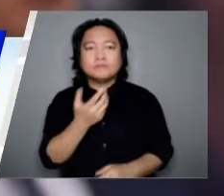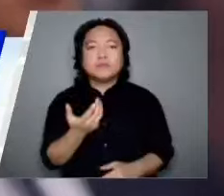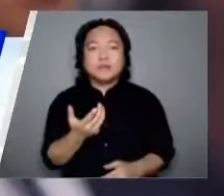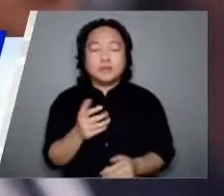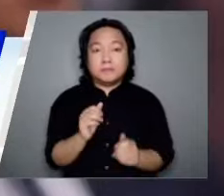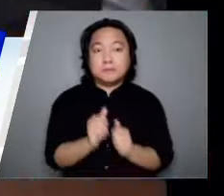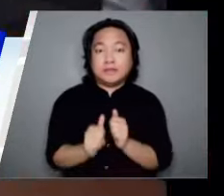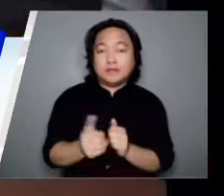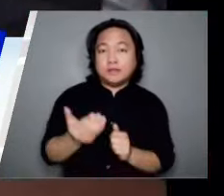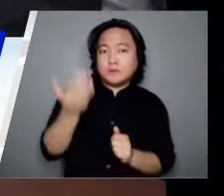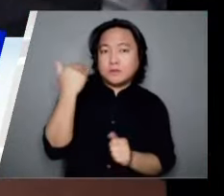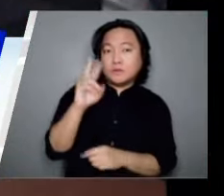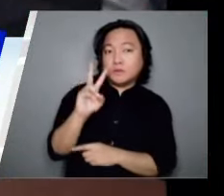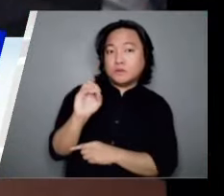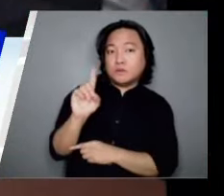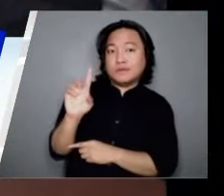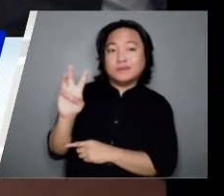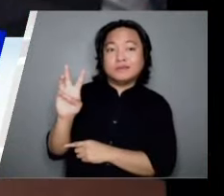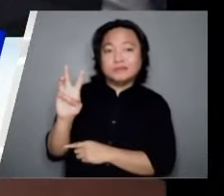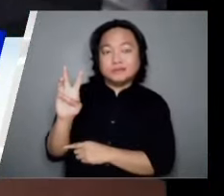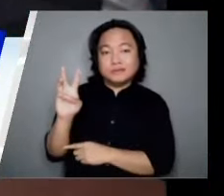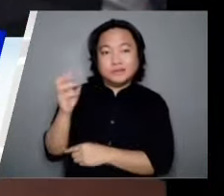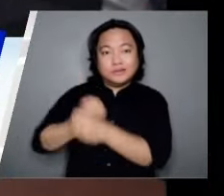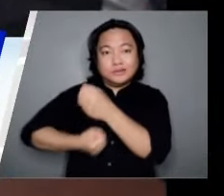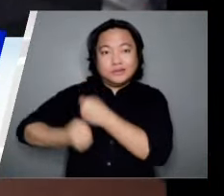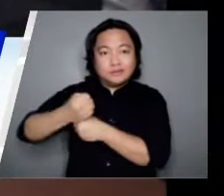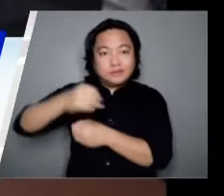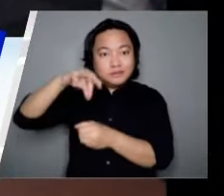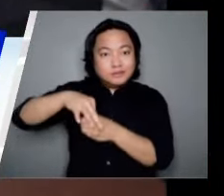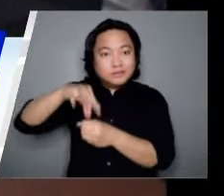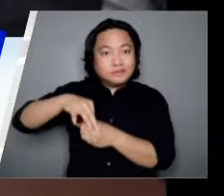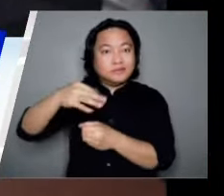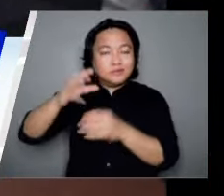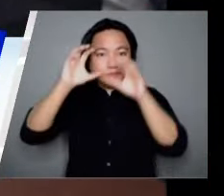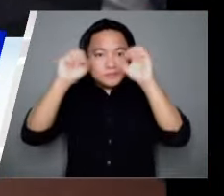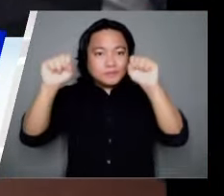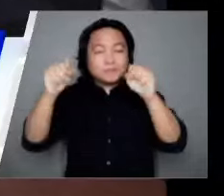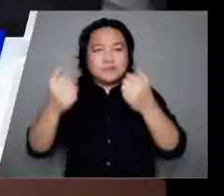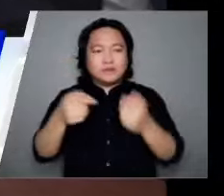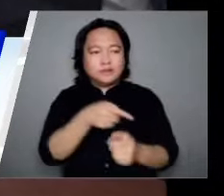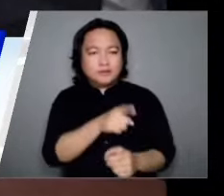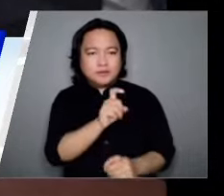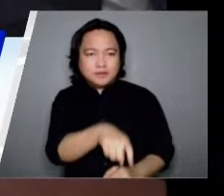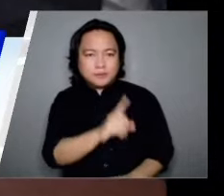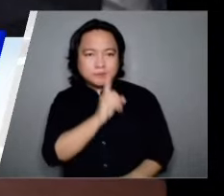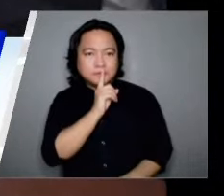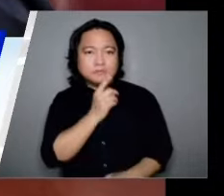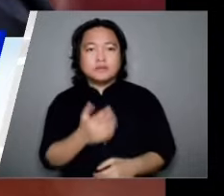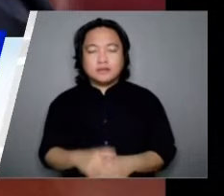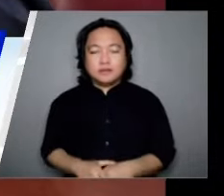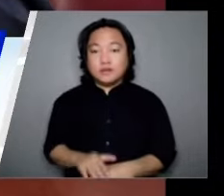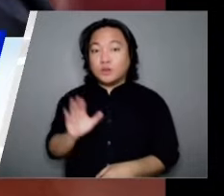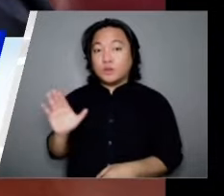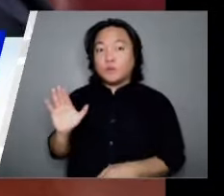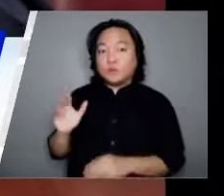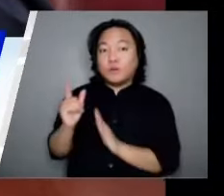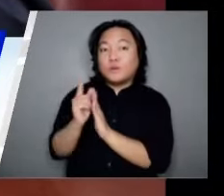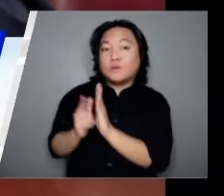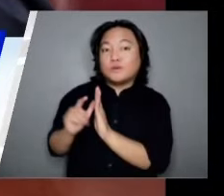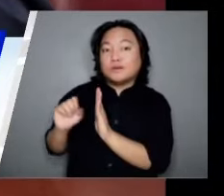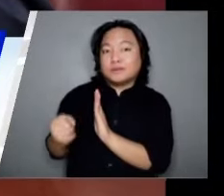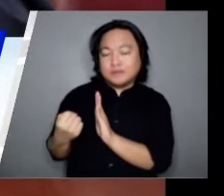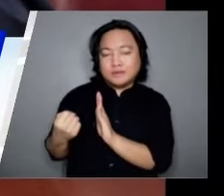noong 2016 presidential elections. Inaasahan din magbibigay ngayon ng opening statement ang mga abogado ni Trump. Si Trump ang unang dating